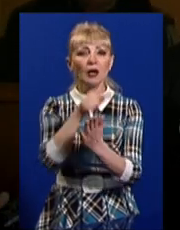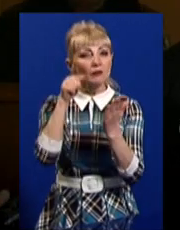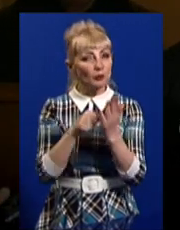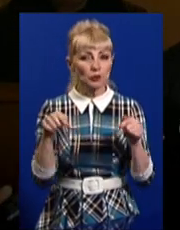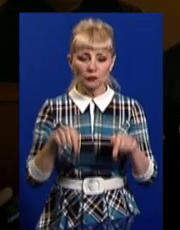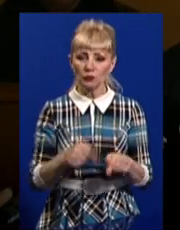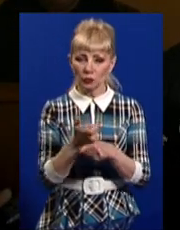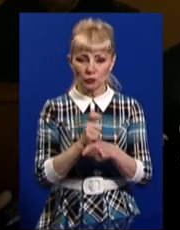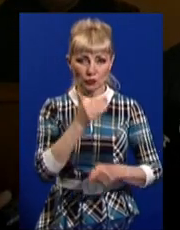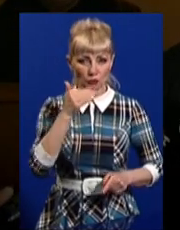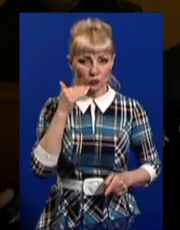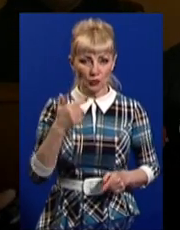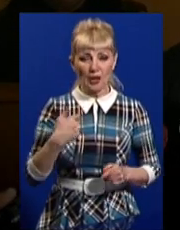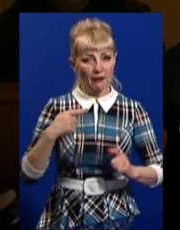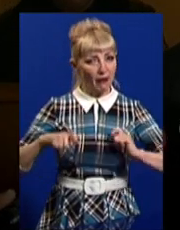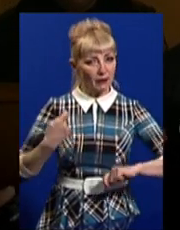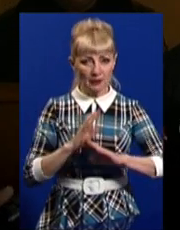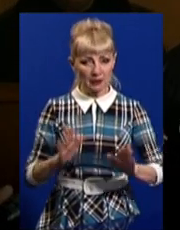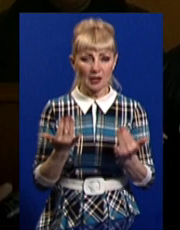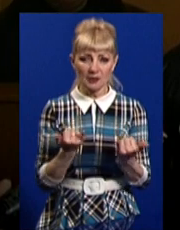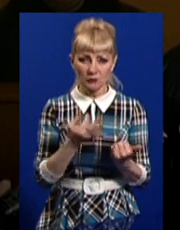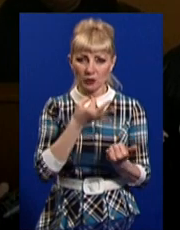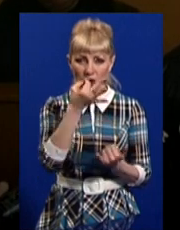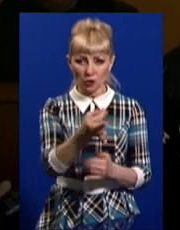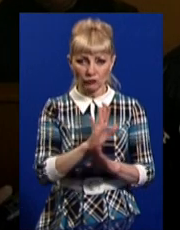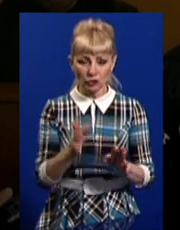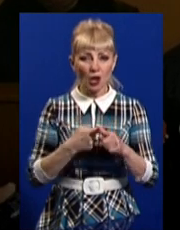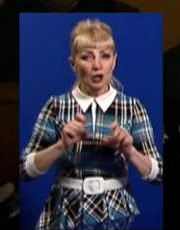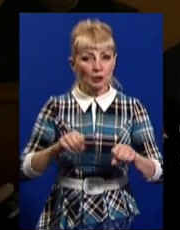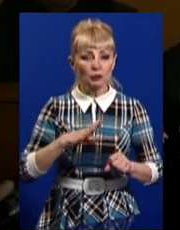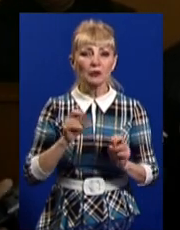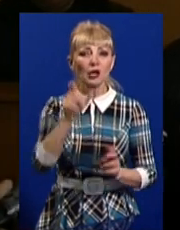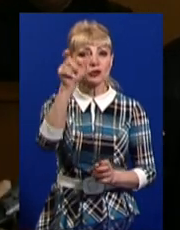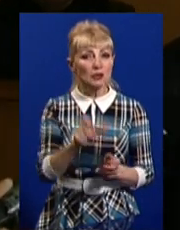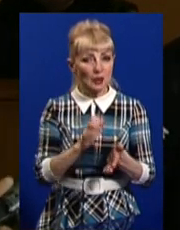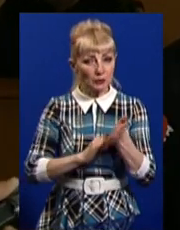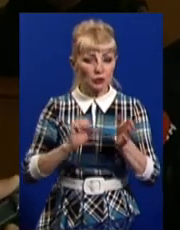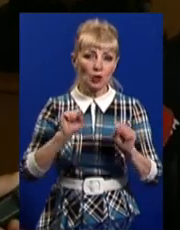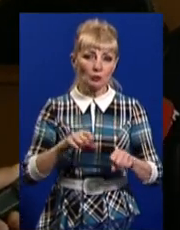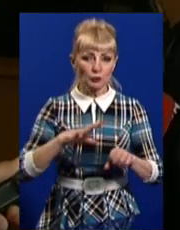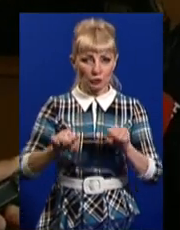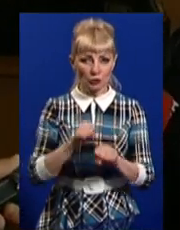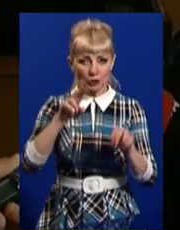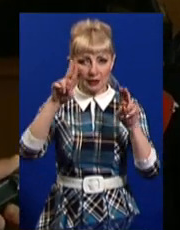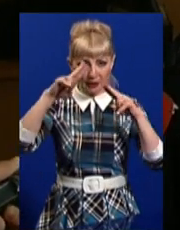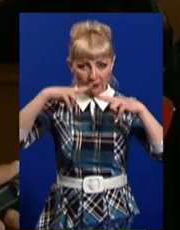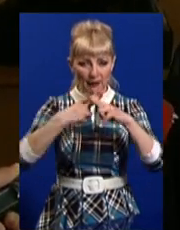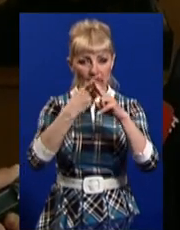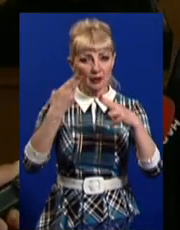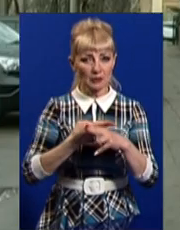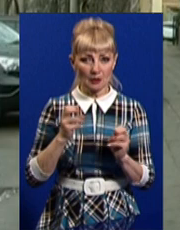Питань тут дуже багато. Я не дарма вам сьогодні відповідей не даю. Це може бути як людський фактор, це може бути порушення техніки